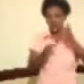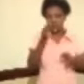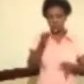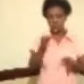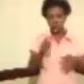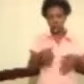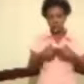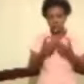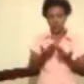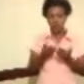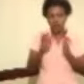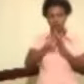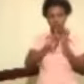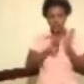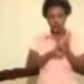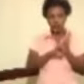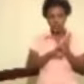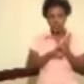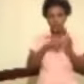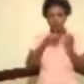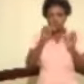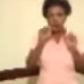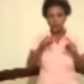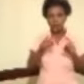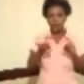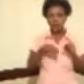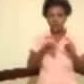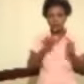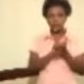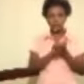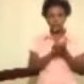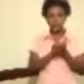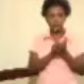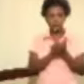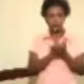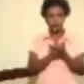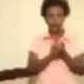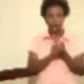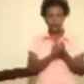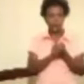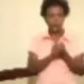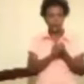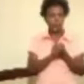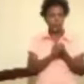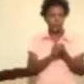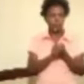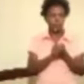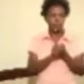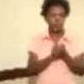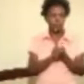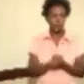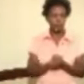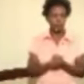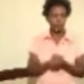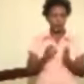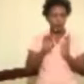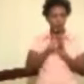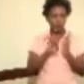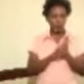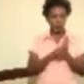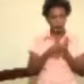l'État, l'État devient impuissant non, en cas ça. Bien sûr. Est-ce que c'est bien ou bien dit que c'est pour l'État reprendre